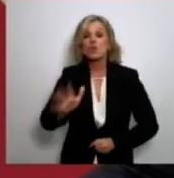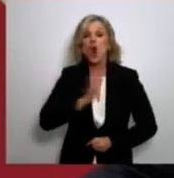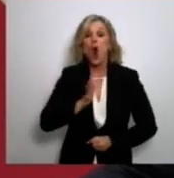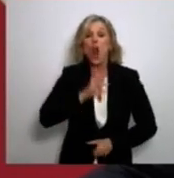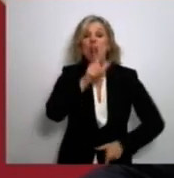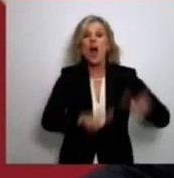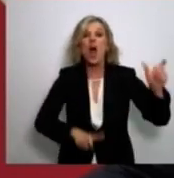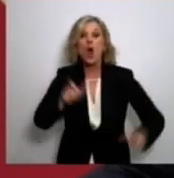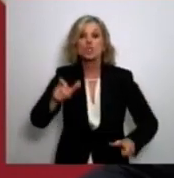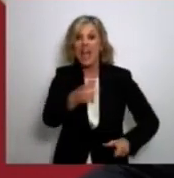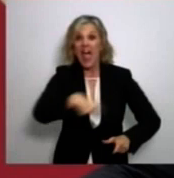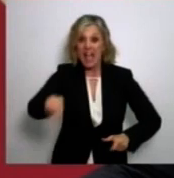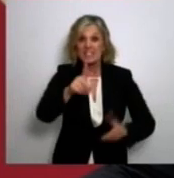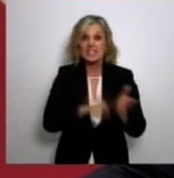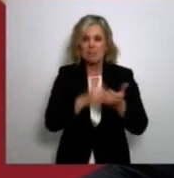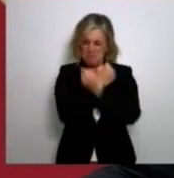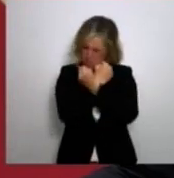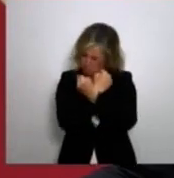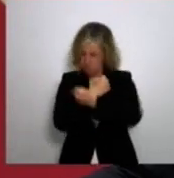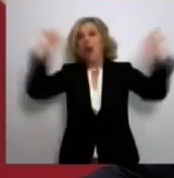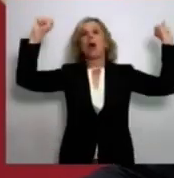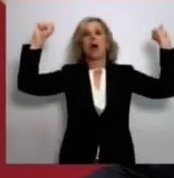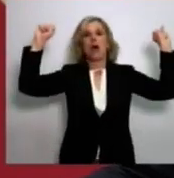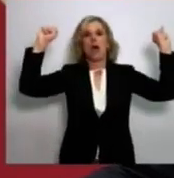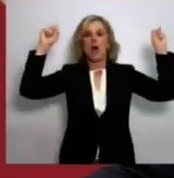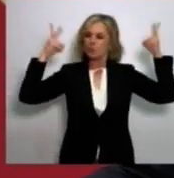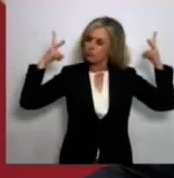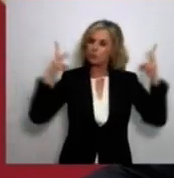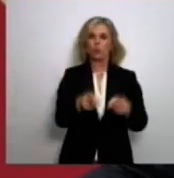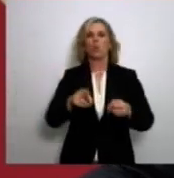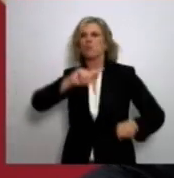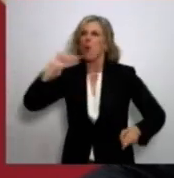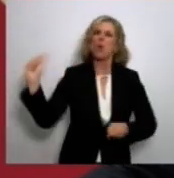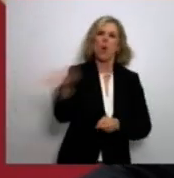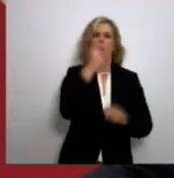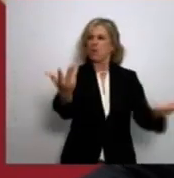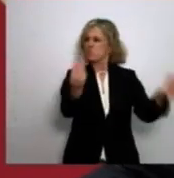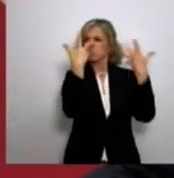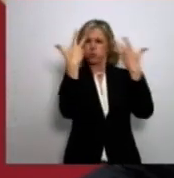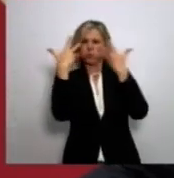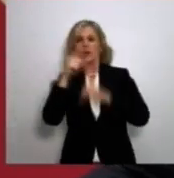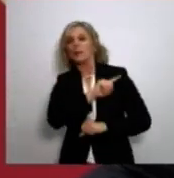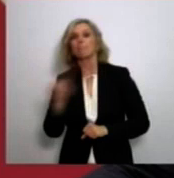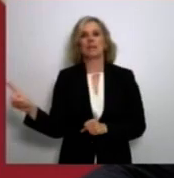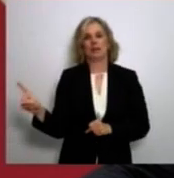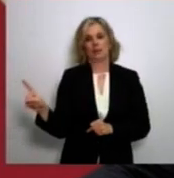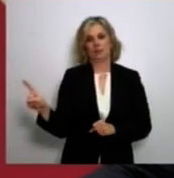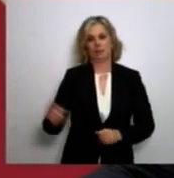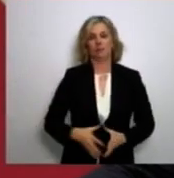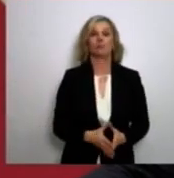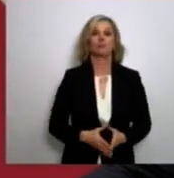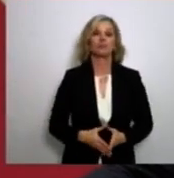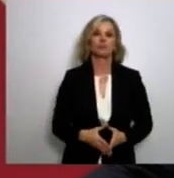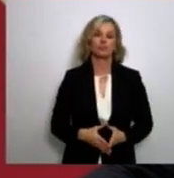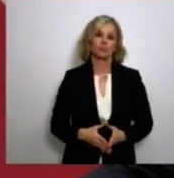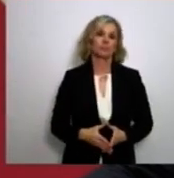δεσμά του και να τελειώσει αυτό το οποίο συμβαίνει σήμερα. Δεν θέλω, μιλώντας εδώ,